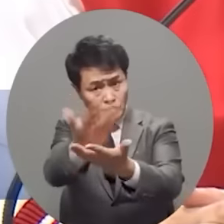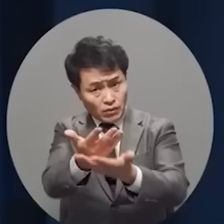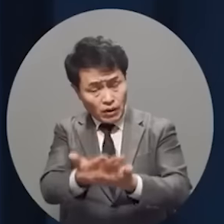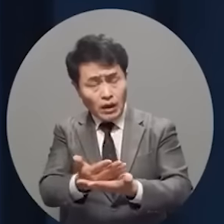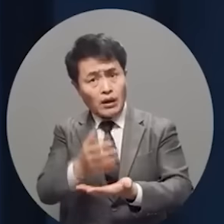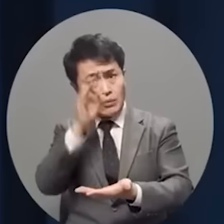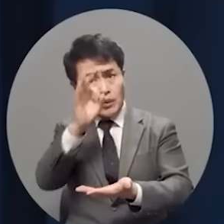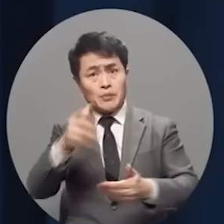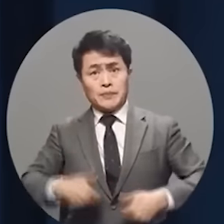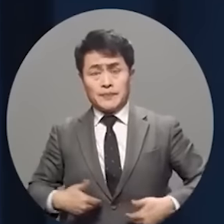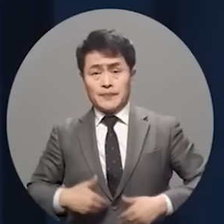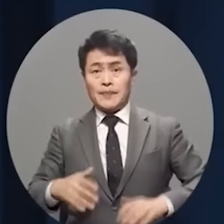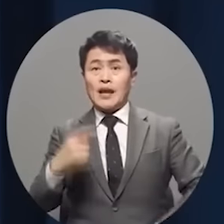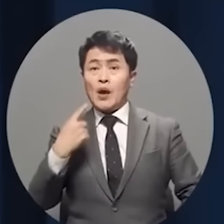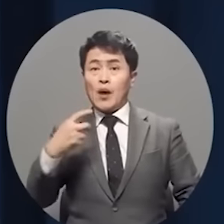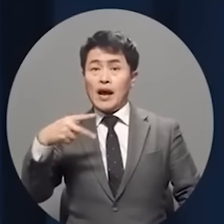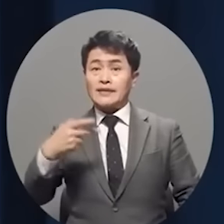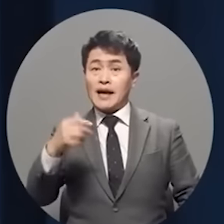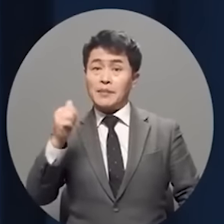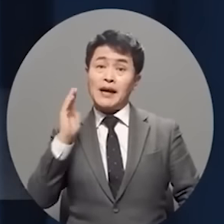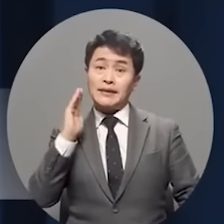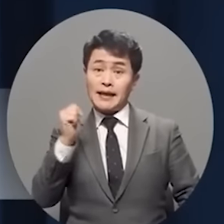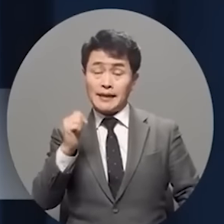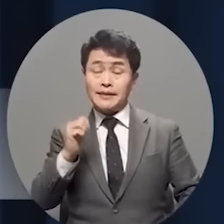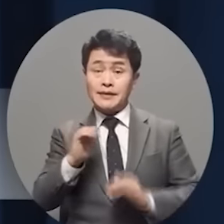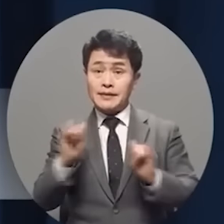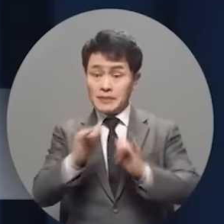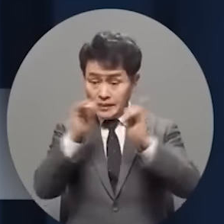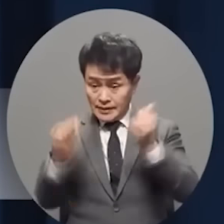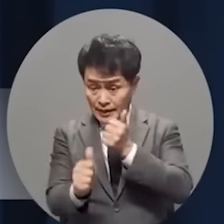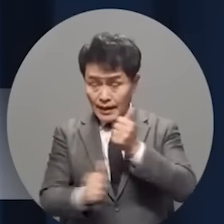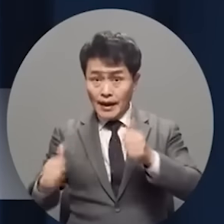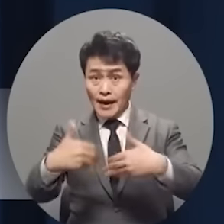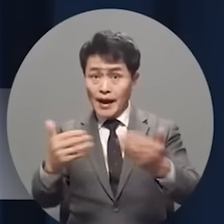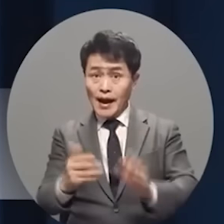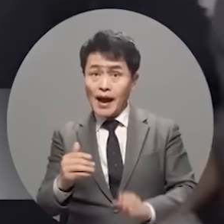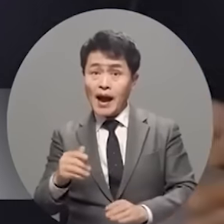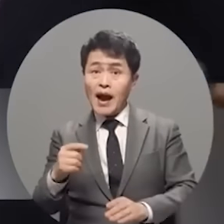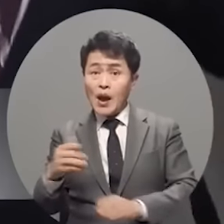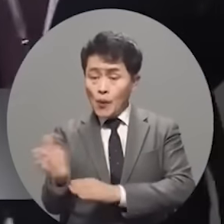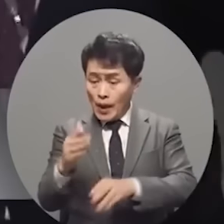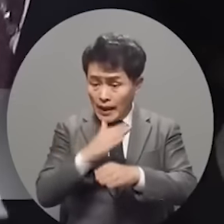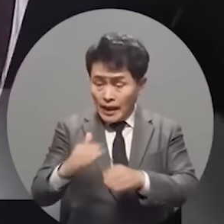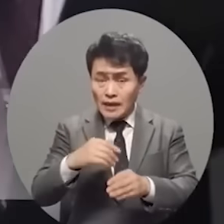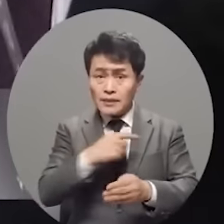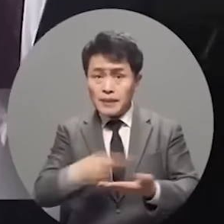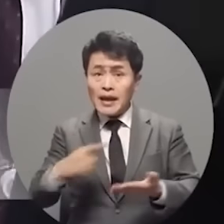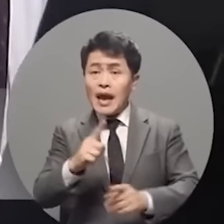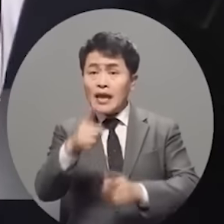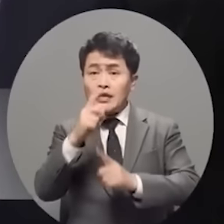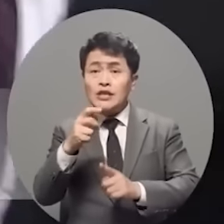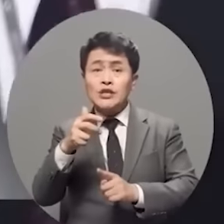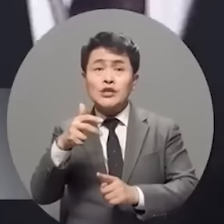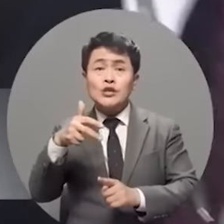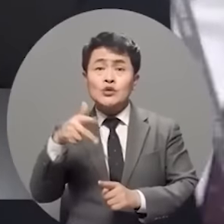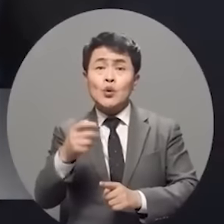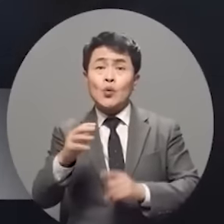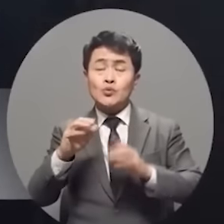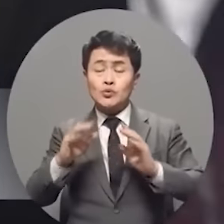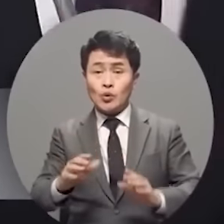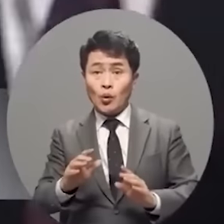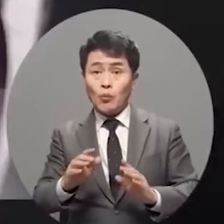합니다. 황상무 대통령실 시민사회수석의 이른바 획할 테러 발언과 이종섭 주 호주대사의 출국을